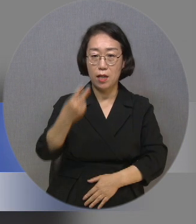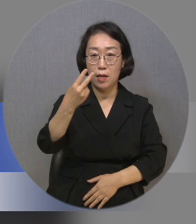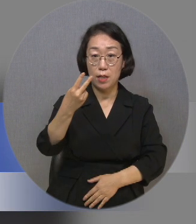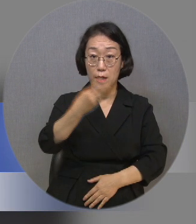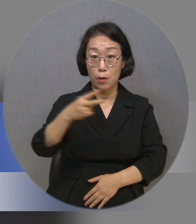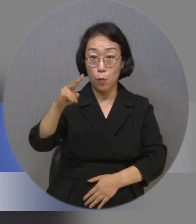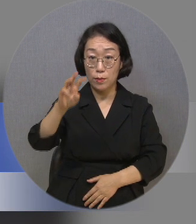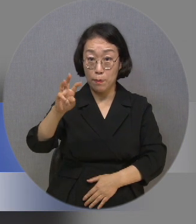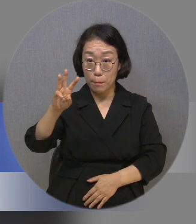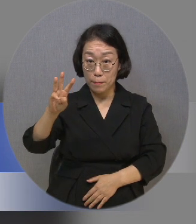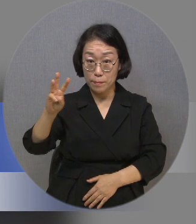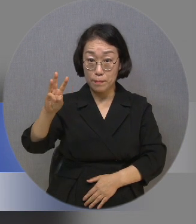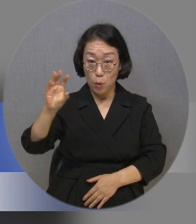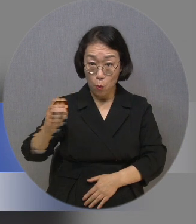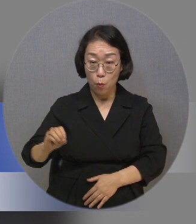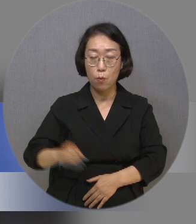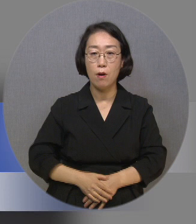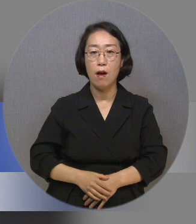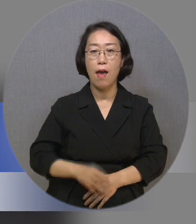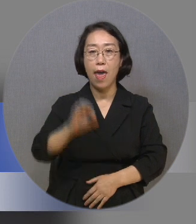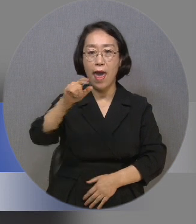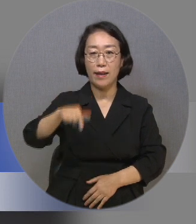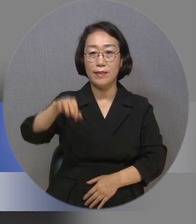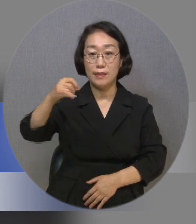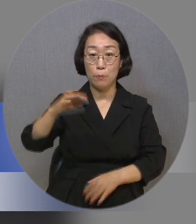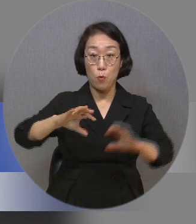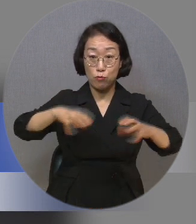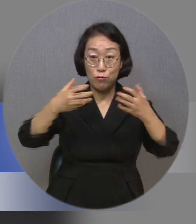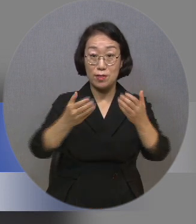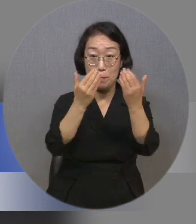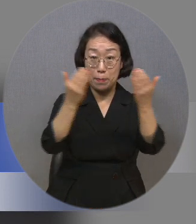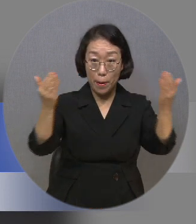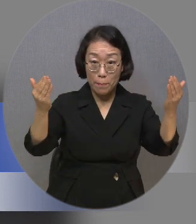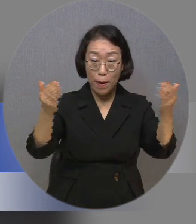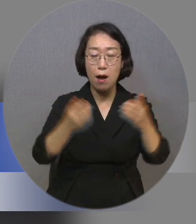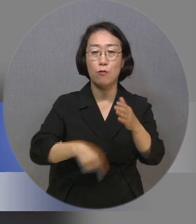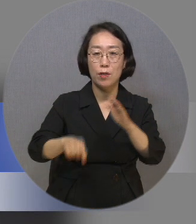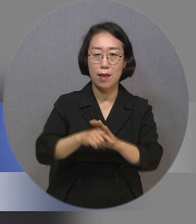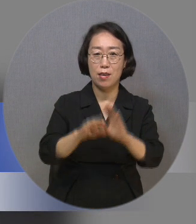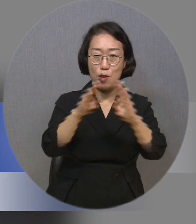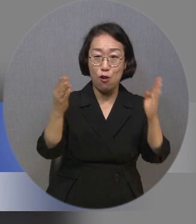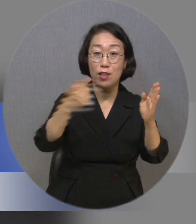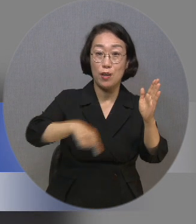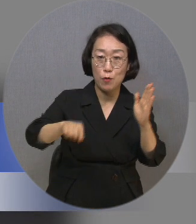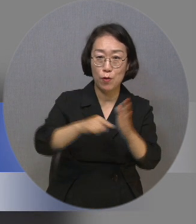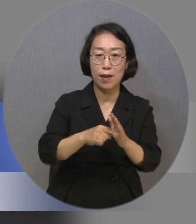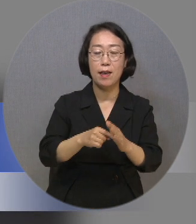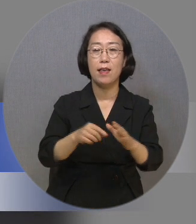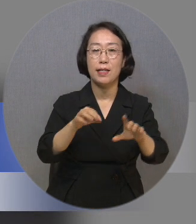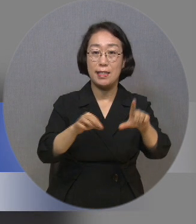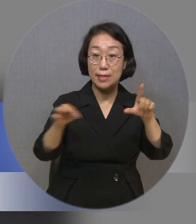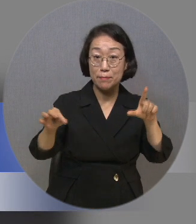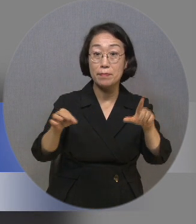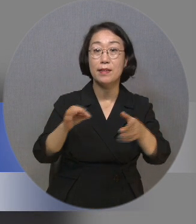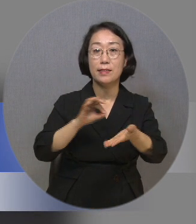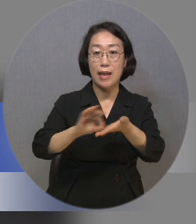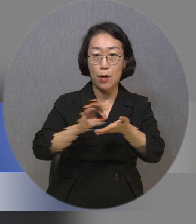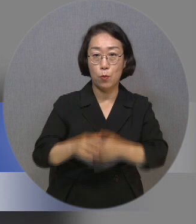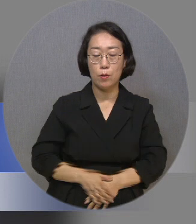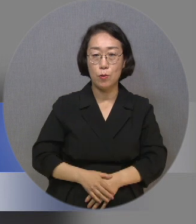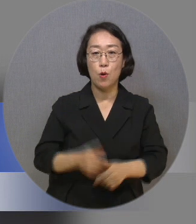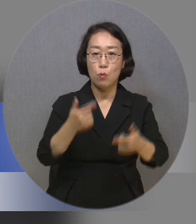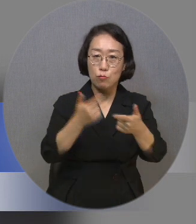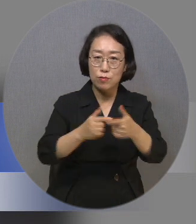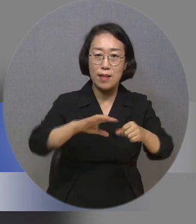유치를 위한 나눔에 동참하게 되며 기부금 중 일부는 오는 9월에 열리는 2023 부산